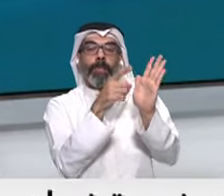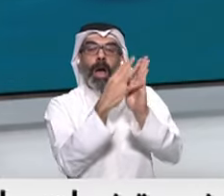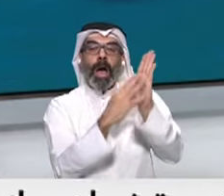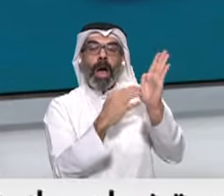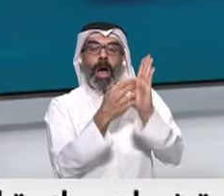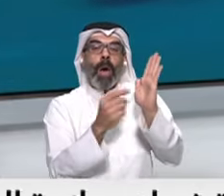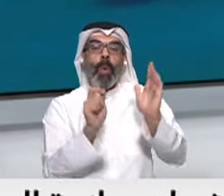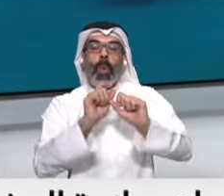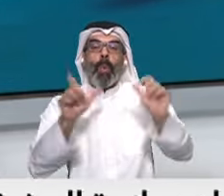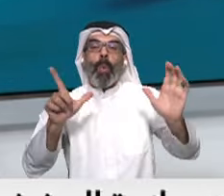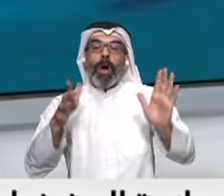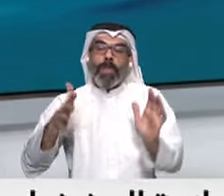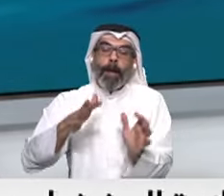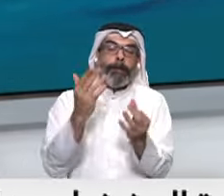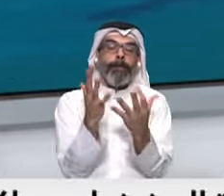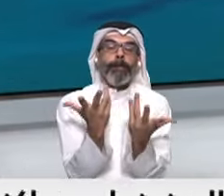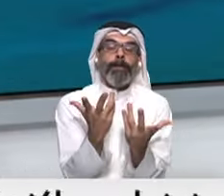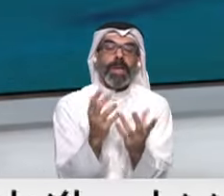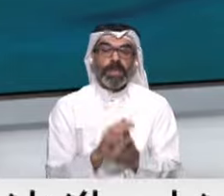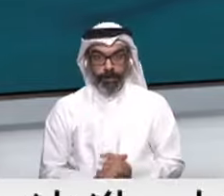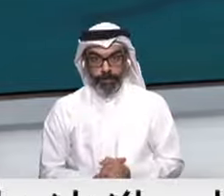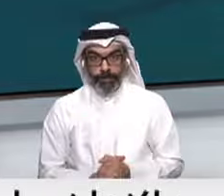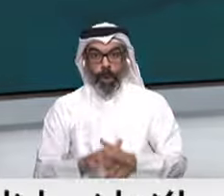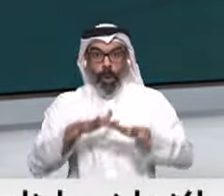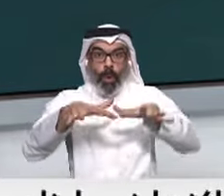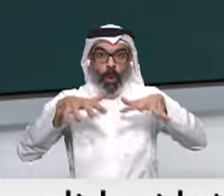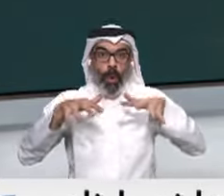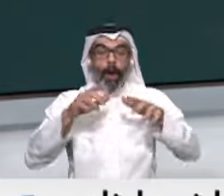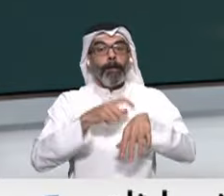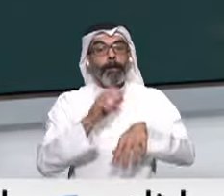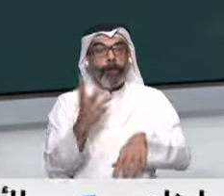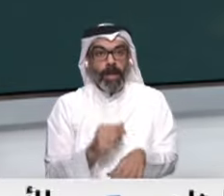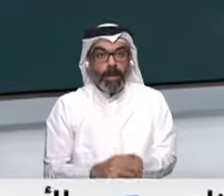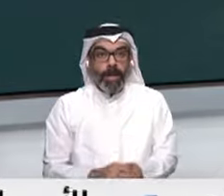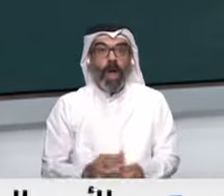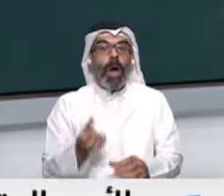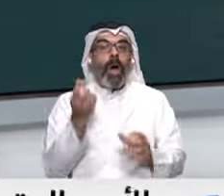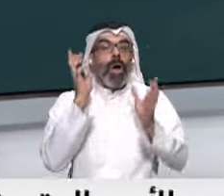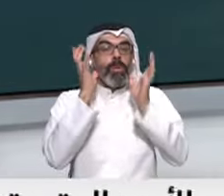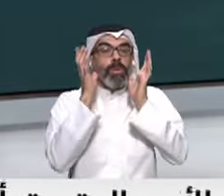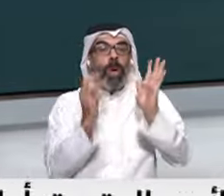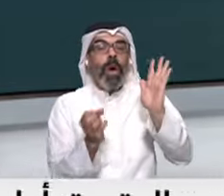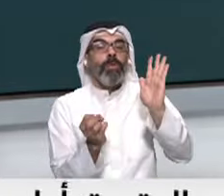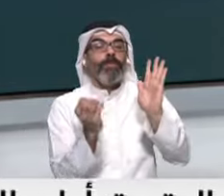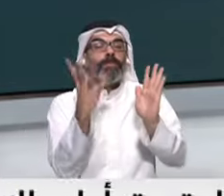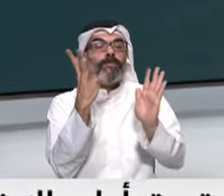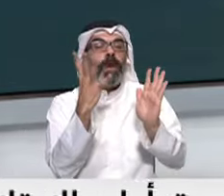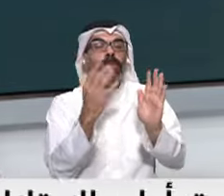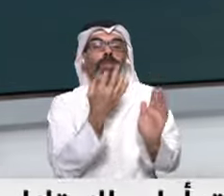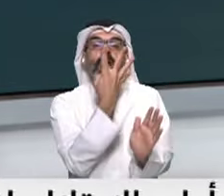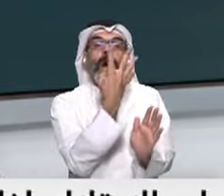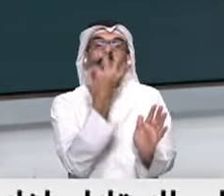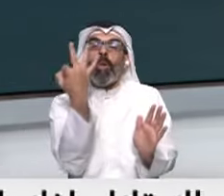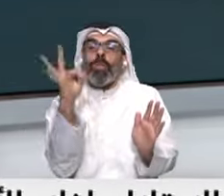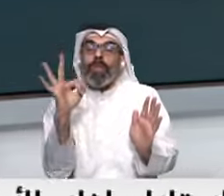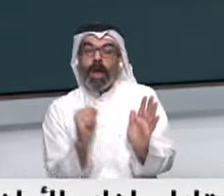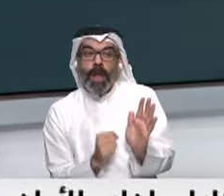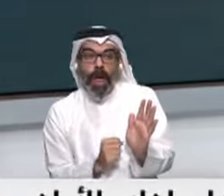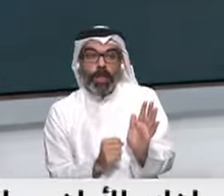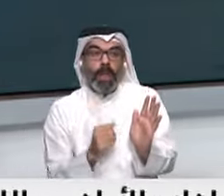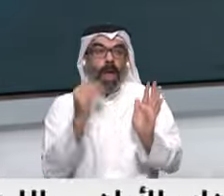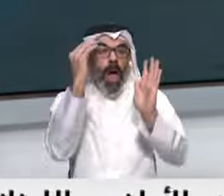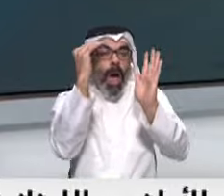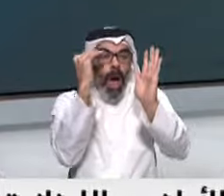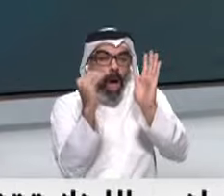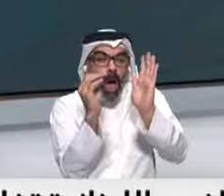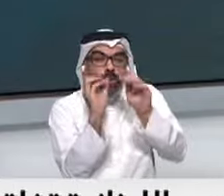صباحا والجزر الثاني الساعه 517 دقيقه مساء المواقيت باذن الله اذان الفير الساعه 34 دقيقه والشروق